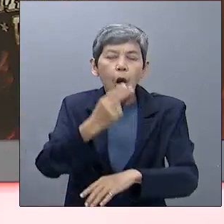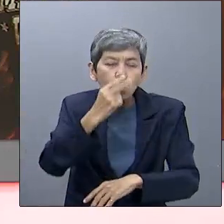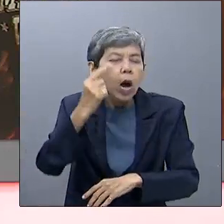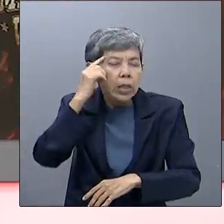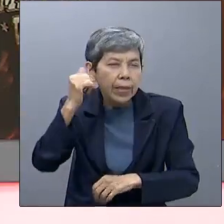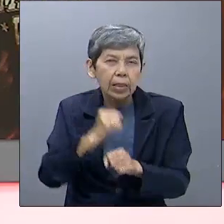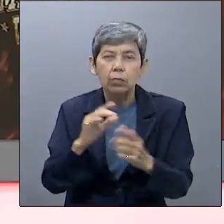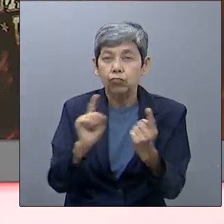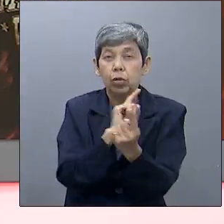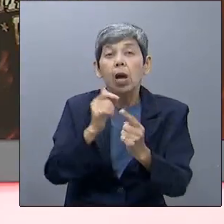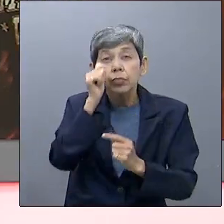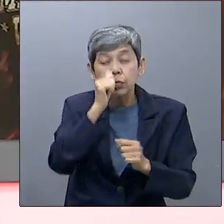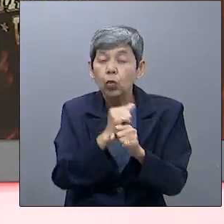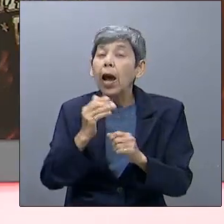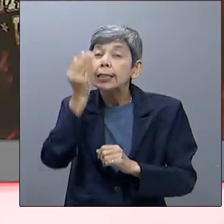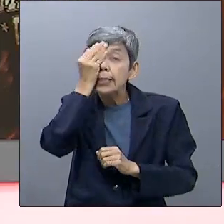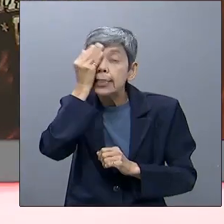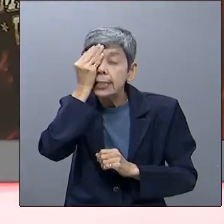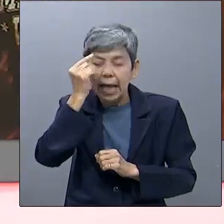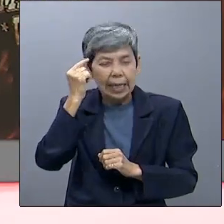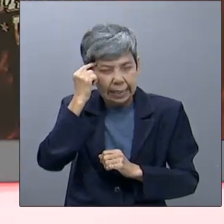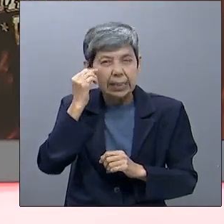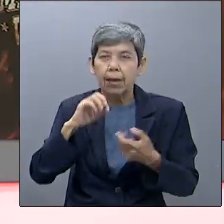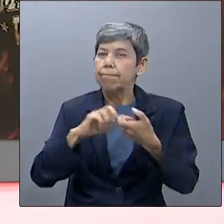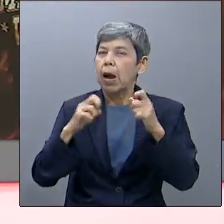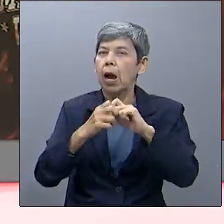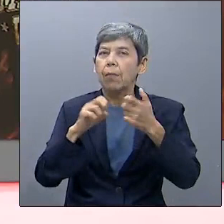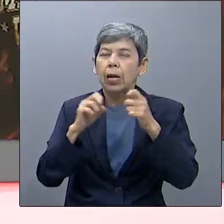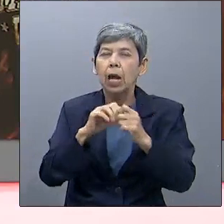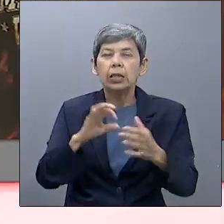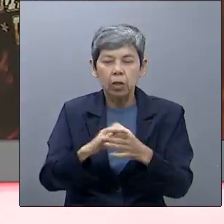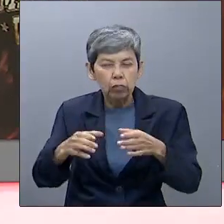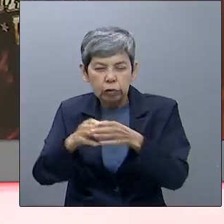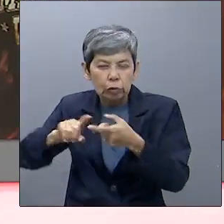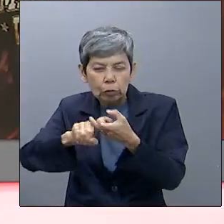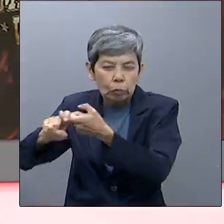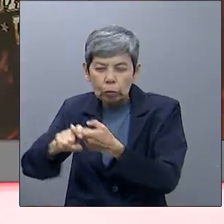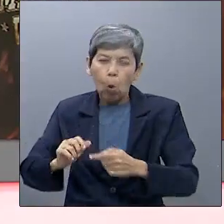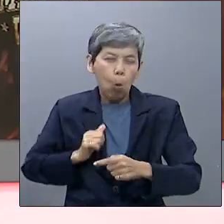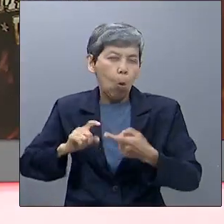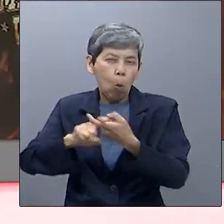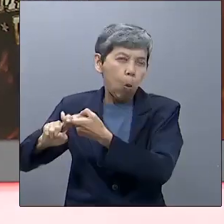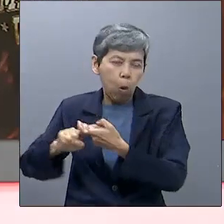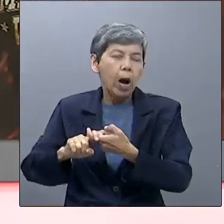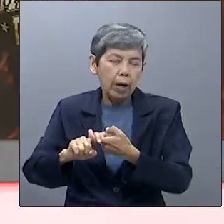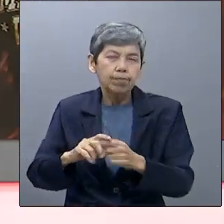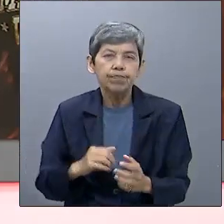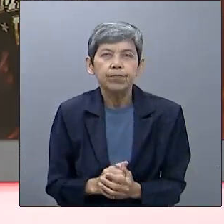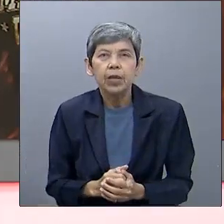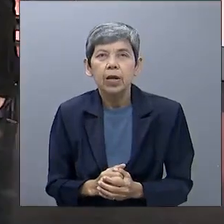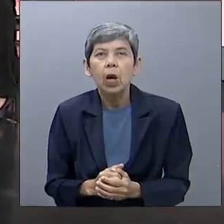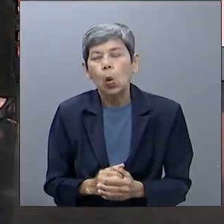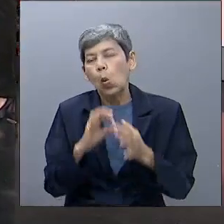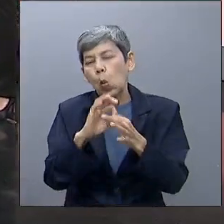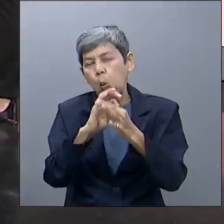ยากค่ะว่าสังคมอิสราเอลในภาพรวมน่าจะกำลังก้าวไปสู่การซึมซับแนวคิดขวาจัดสุดโต่งที่น่าหวาดหวั่นกว่าที่เคยนะคะคุณจิรชตาคุณพรวดีน่าหวาด